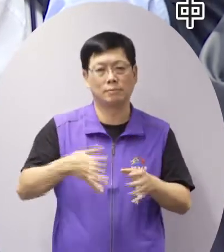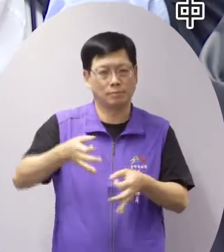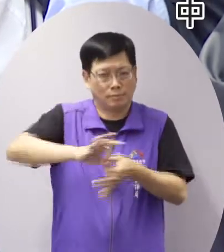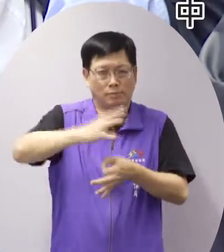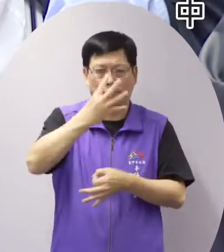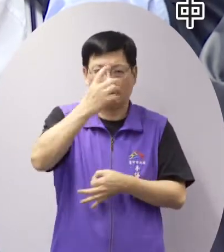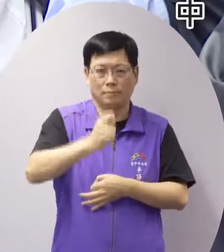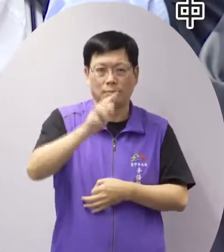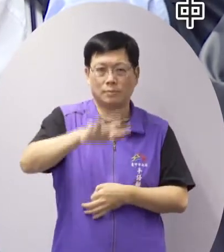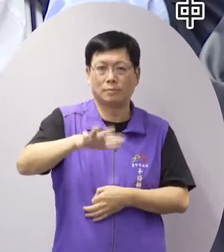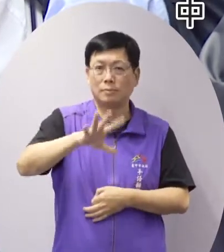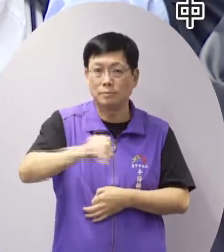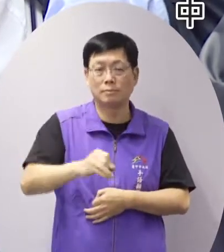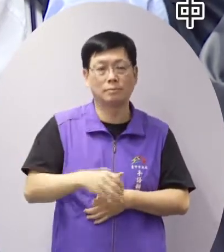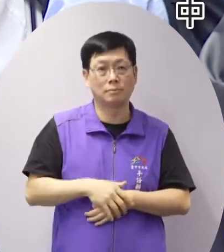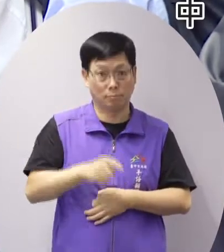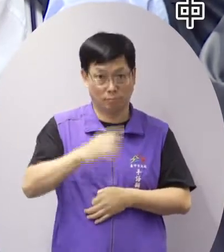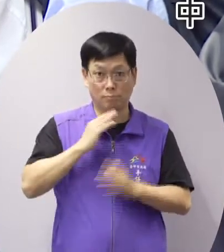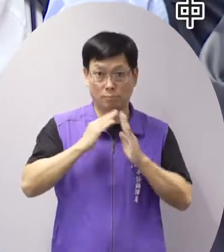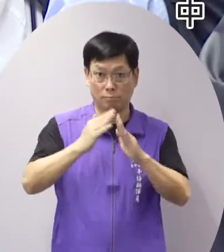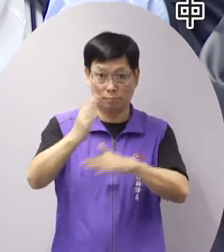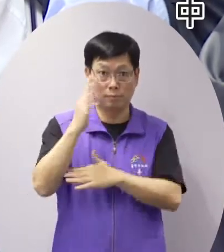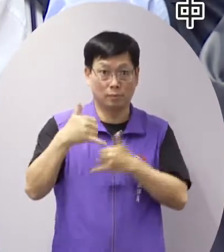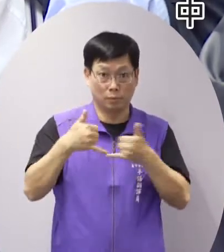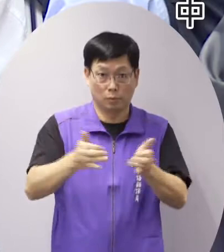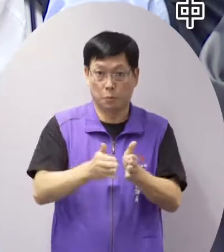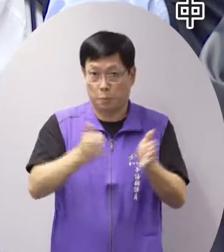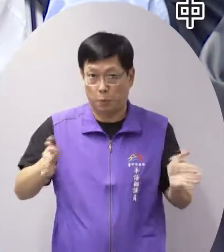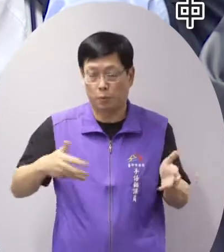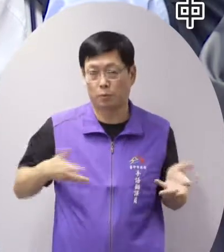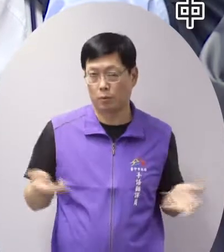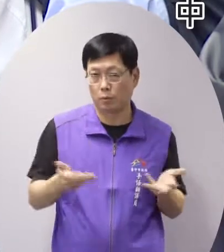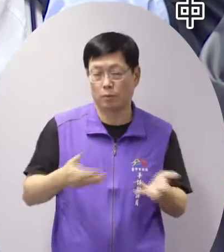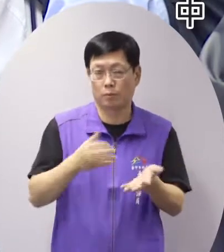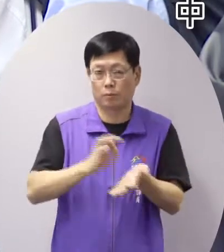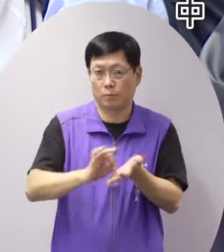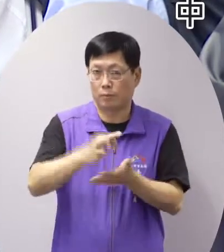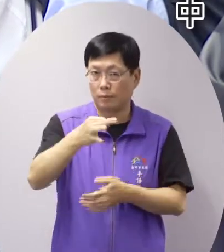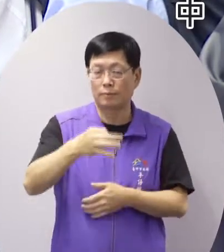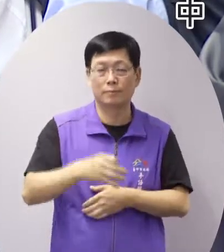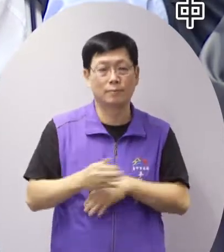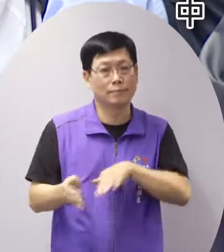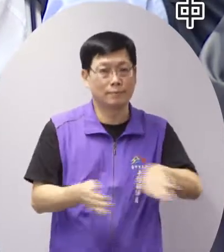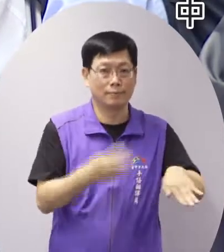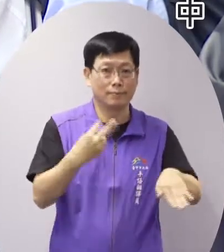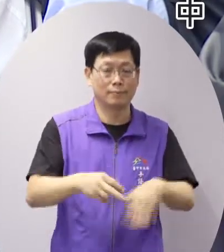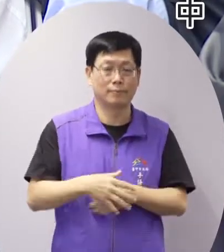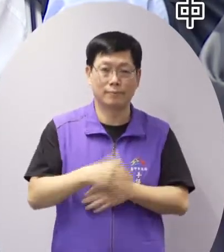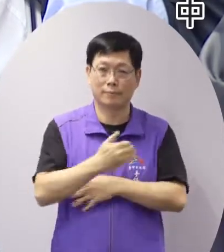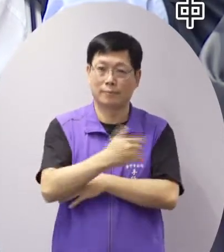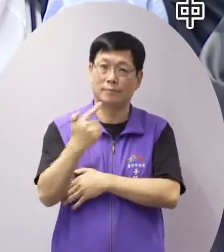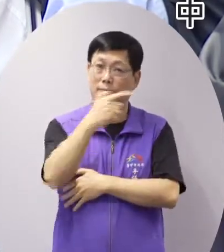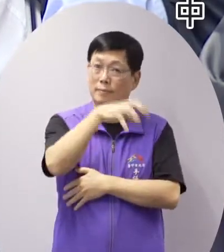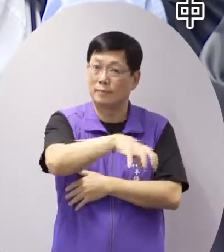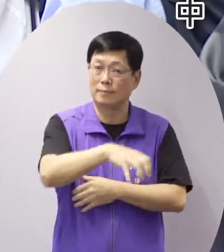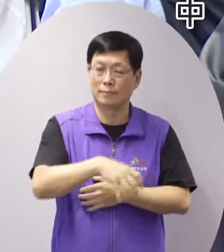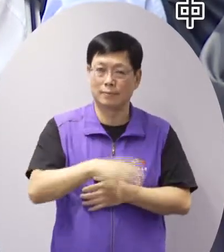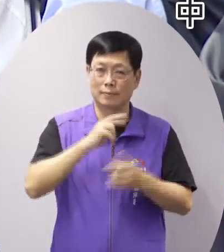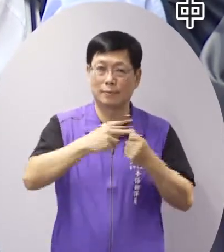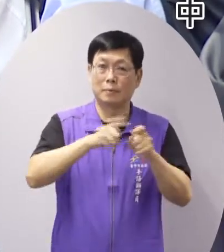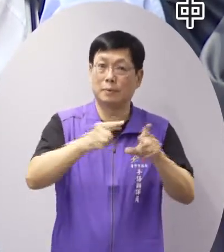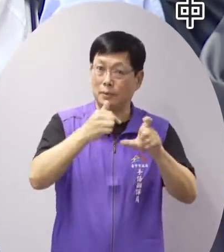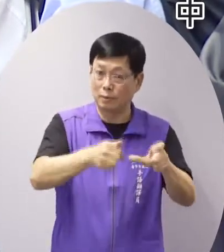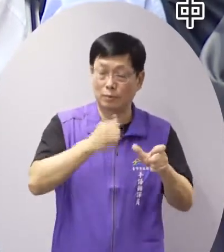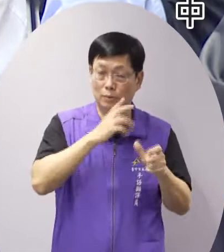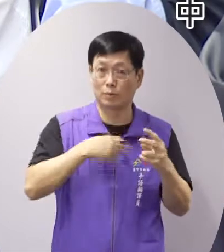加了4亿8000万，这是市政路延伸工程的土地款。那另外对于我们偏乡地区和平区